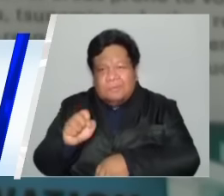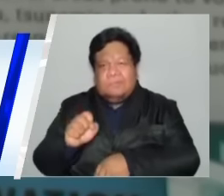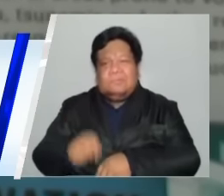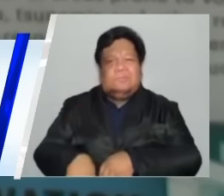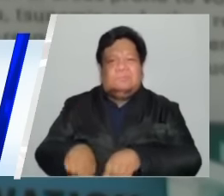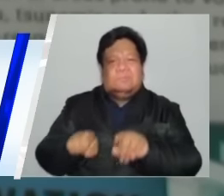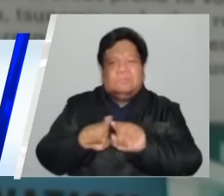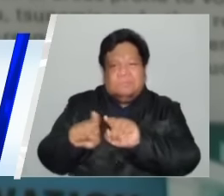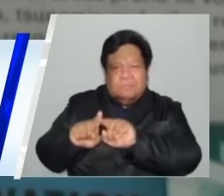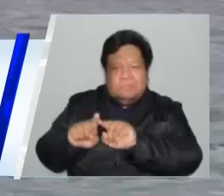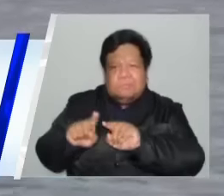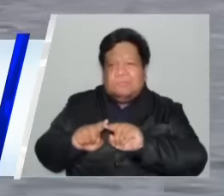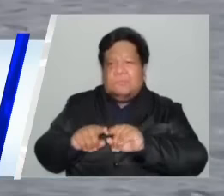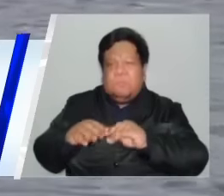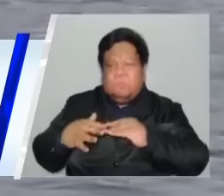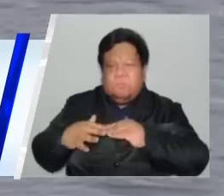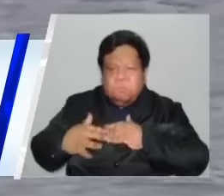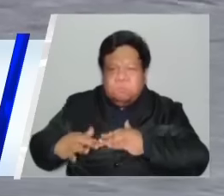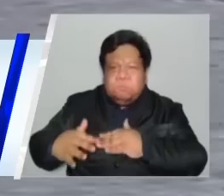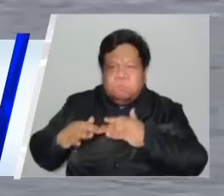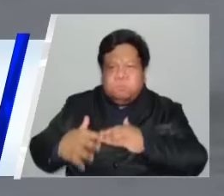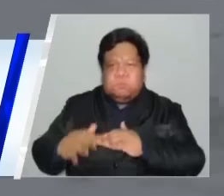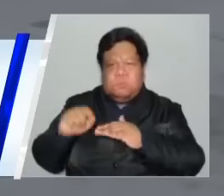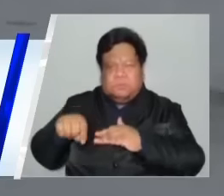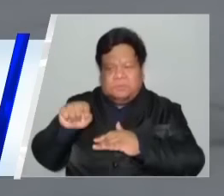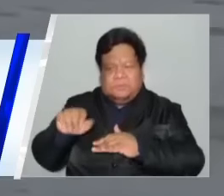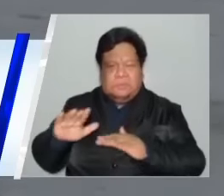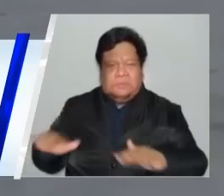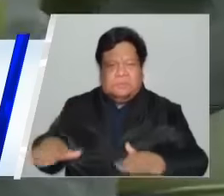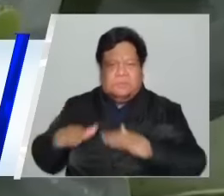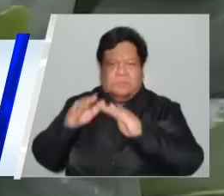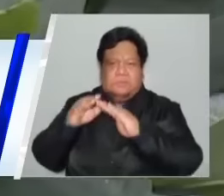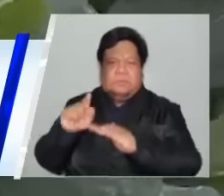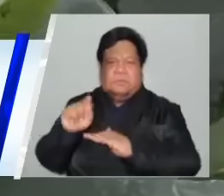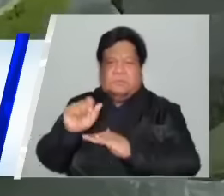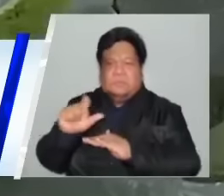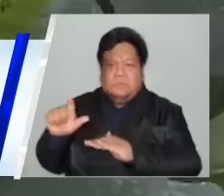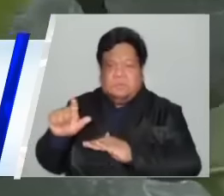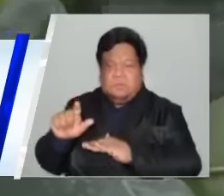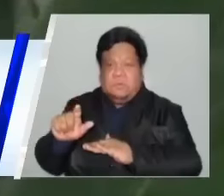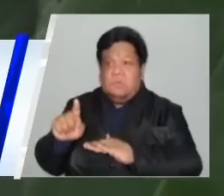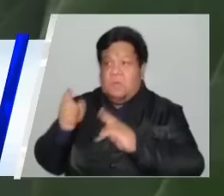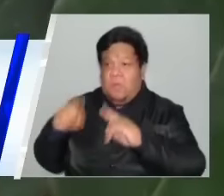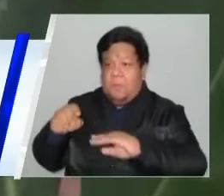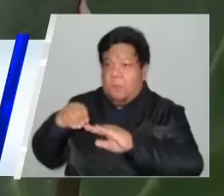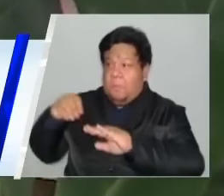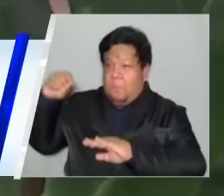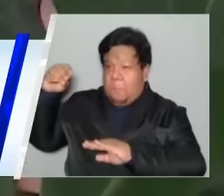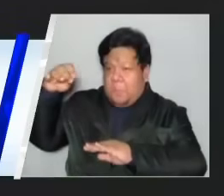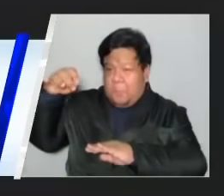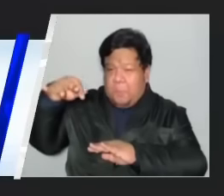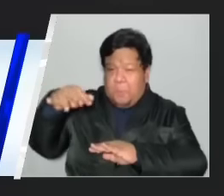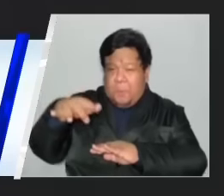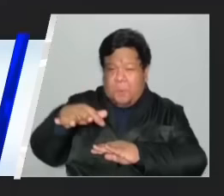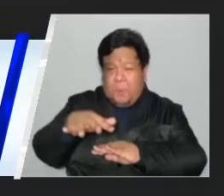or pagbubugnot sa Taal. Ang ashfall mula sa eruption umabot sa barangay Buso-Buso sa bayan ng